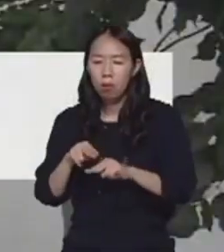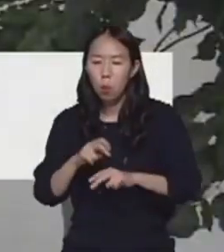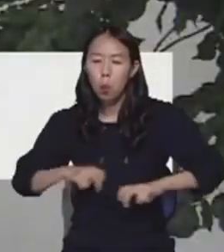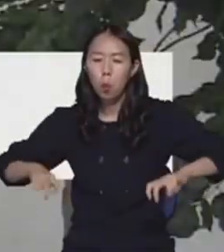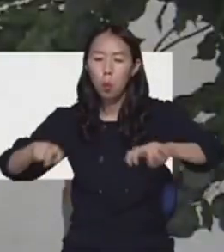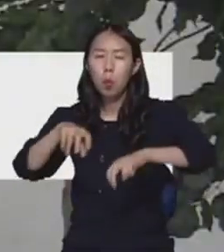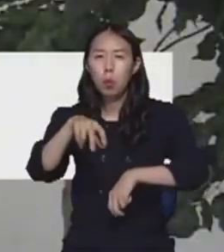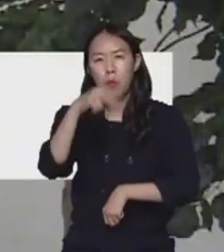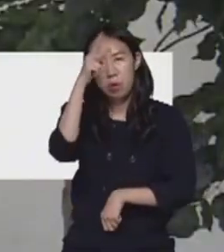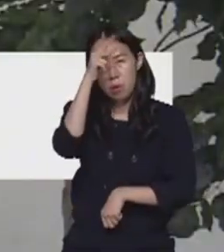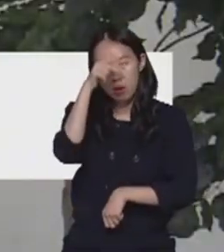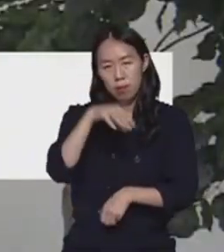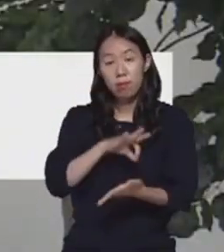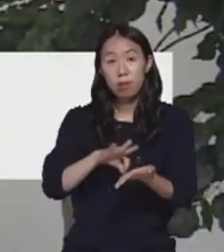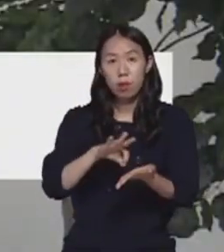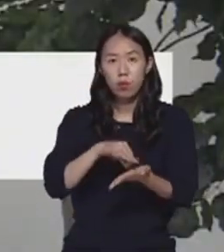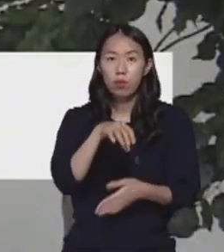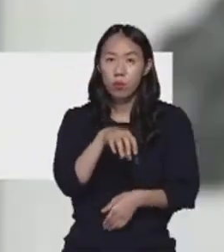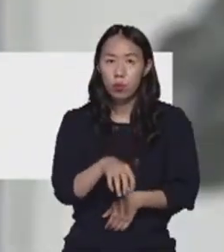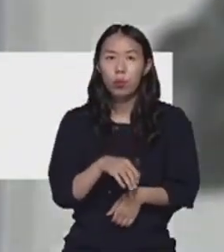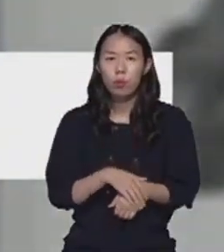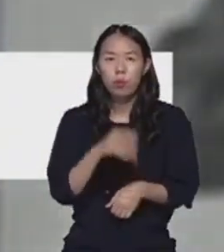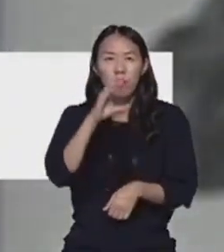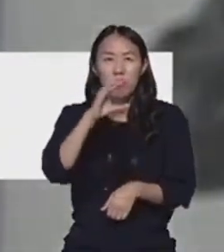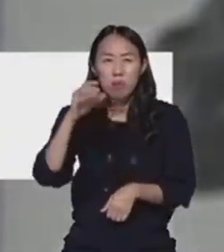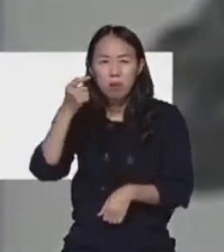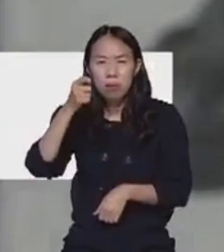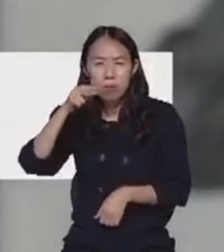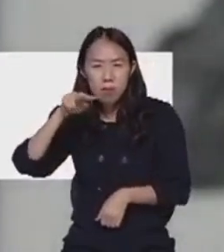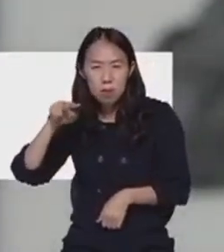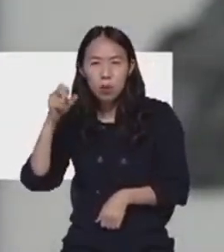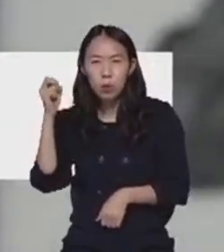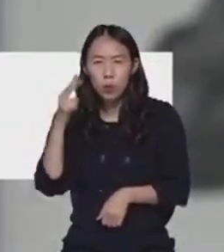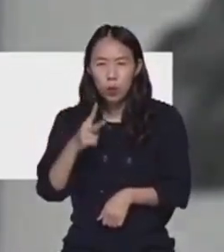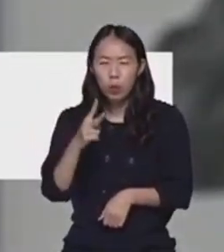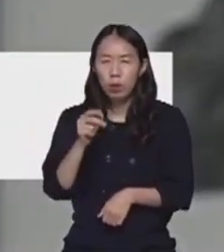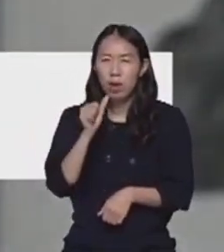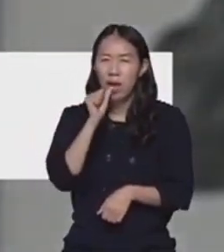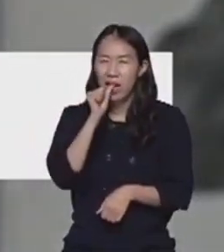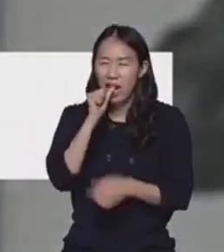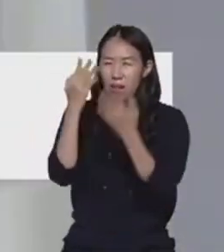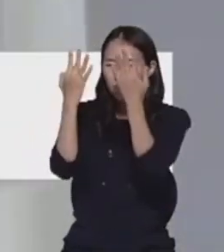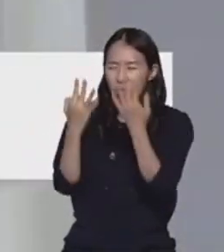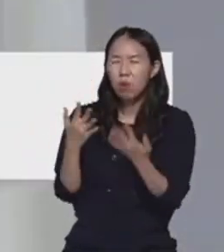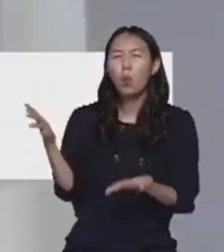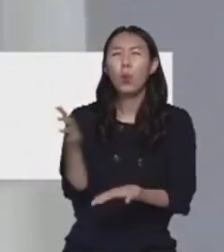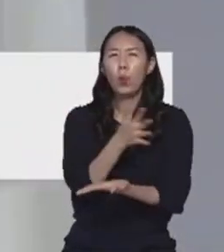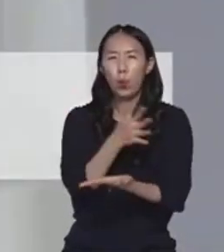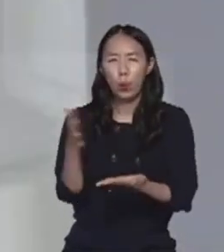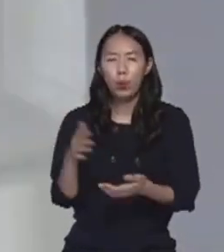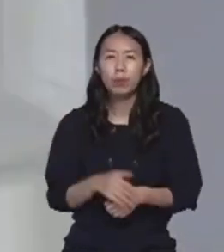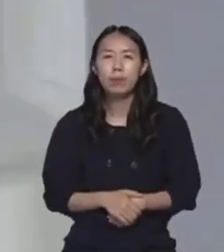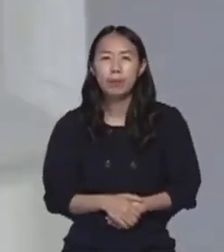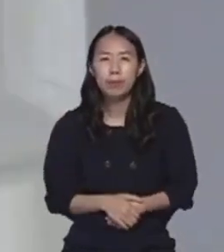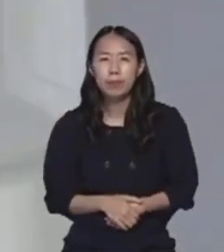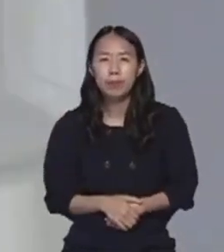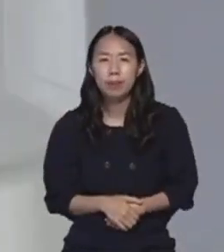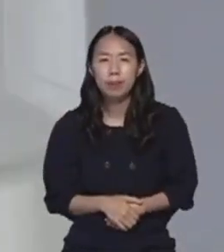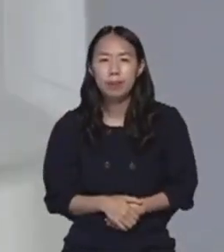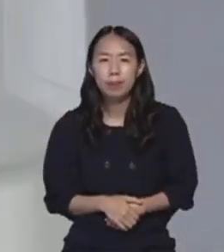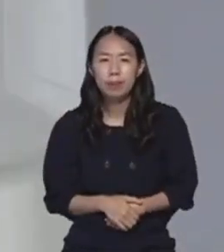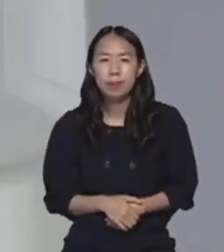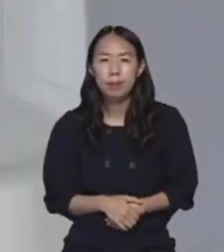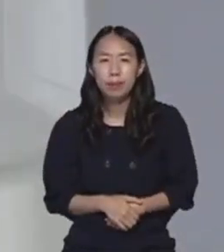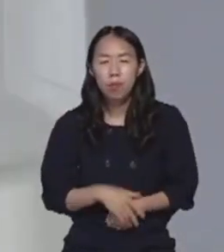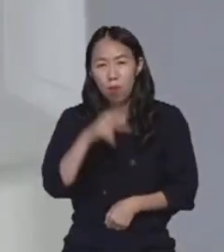회의실은 주로 경찰들이 사용하는 곳으로 CCTV나 탈출을 막는 창살이 설치되지 않은 상황이었습니다.